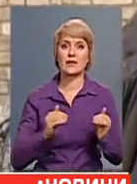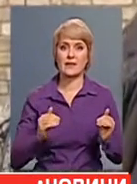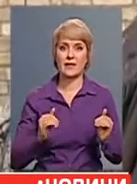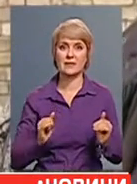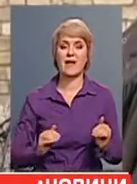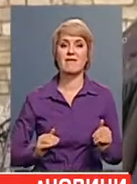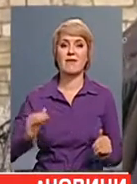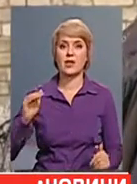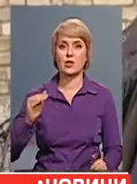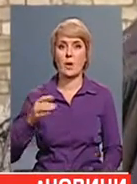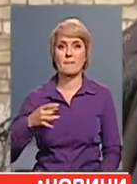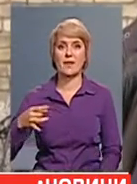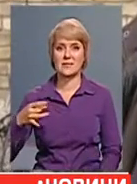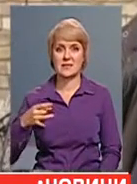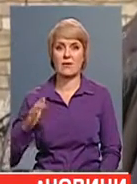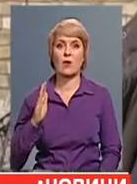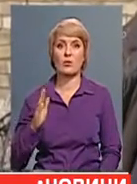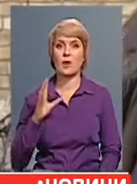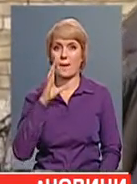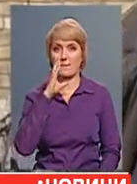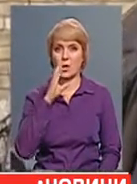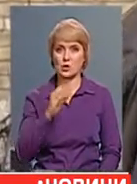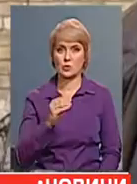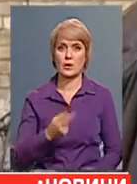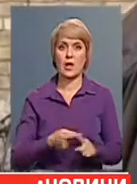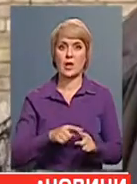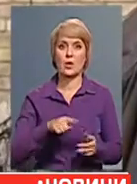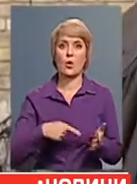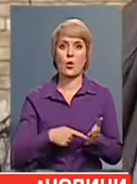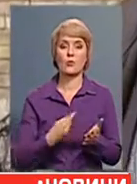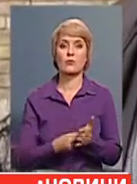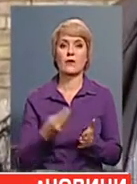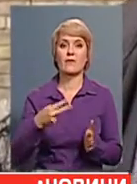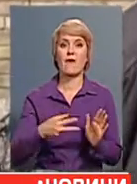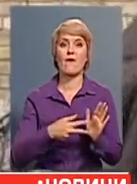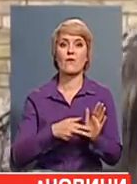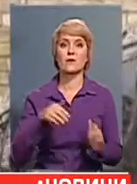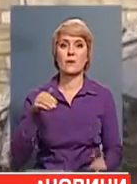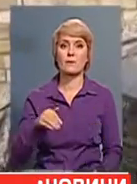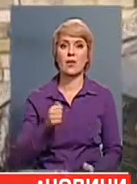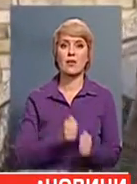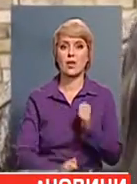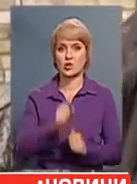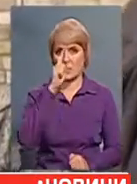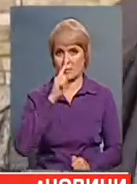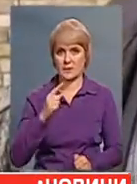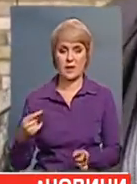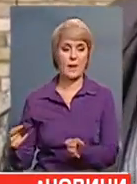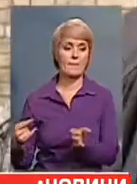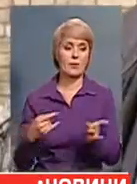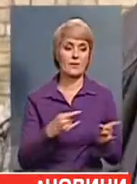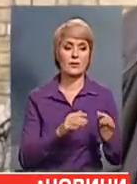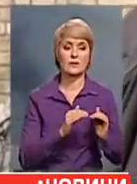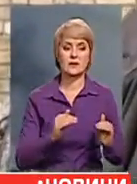верхнего массива. Будут идти маршрутки. Это городу будет обходиться 28 тысяч ежемесячно подвоз